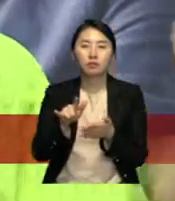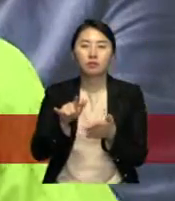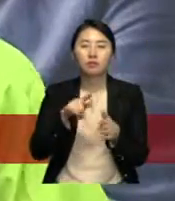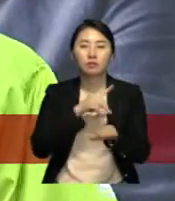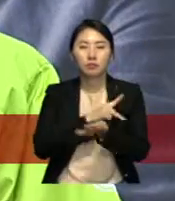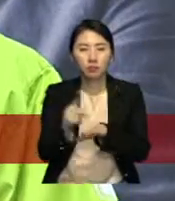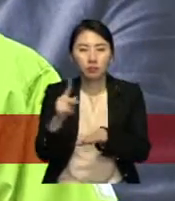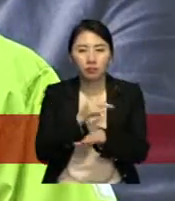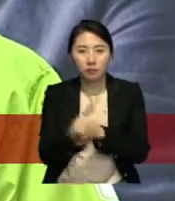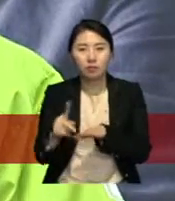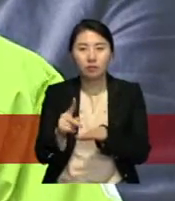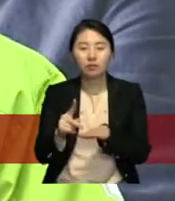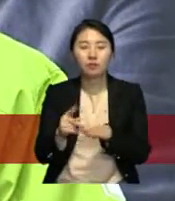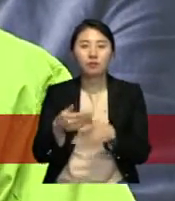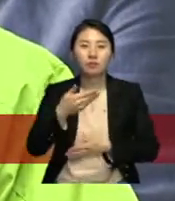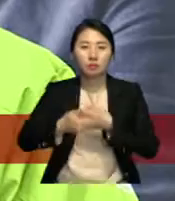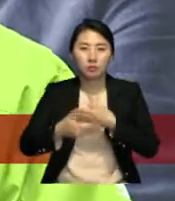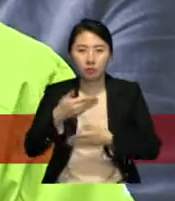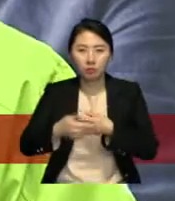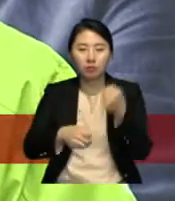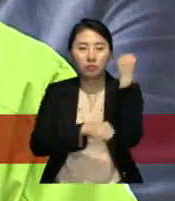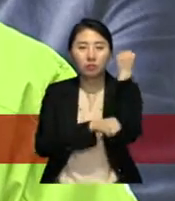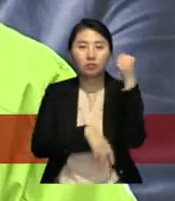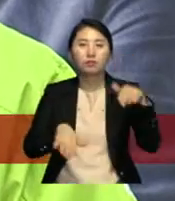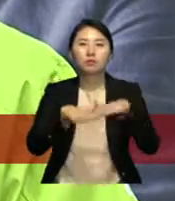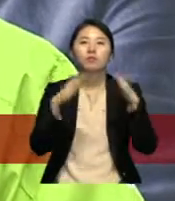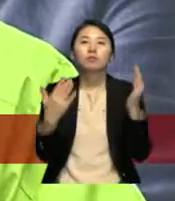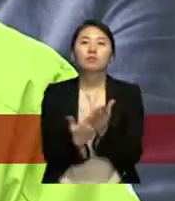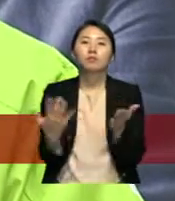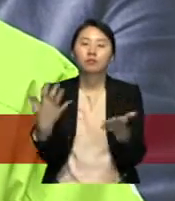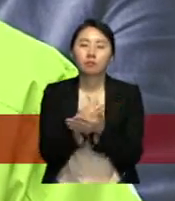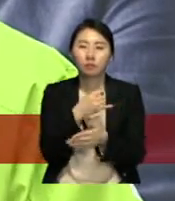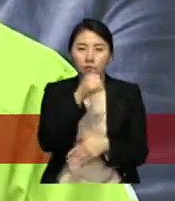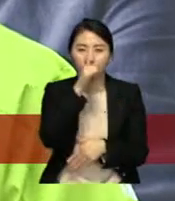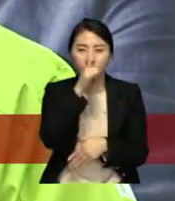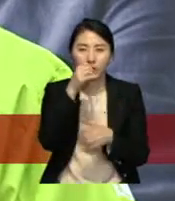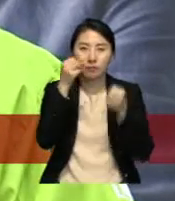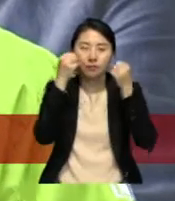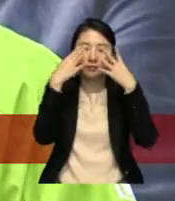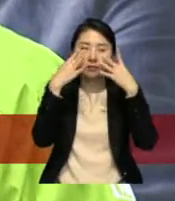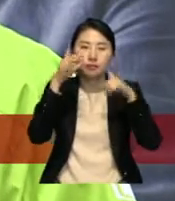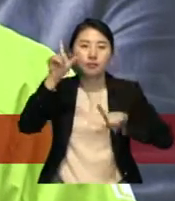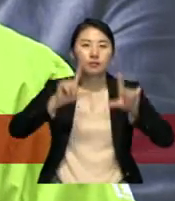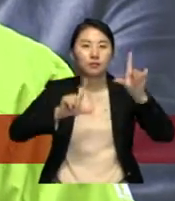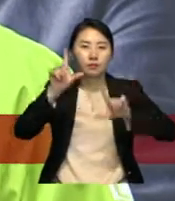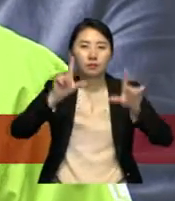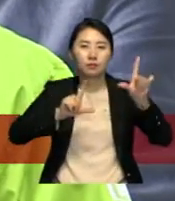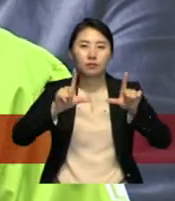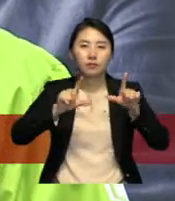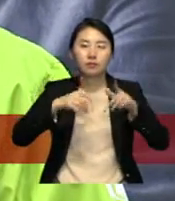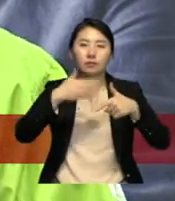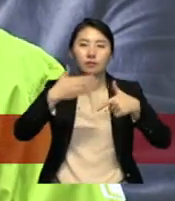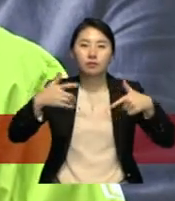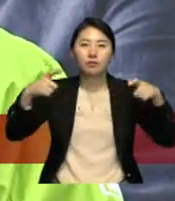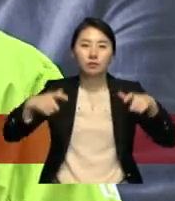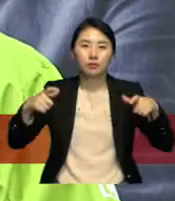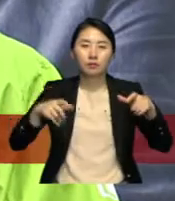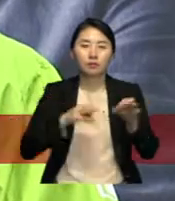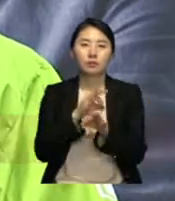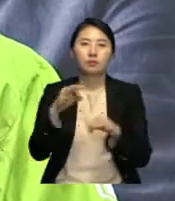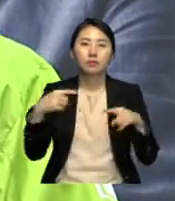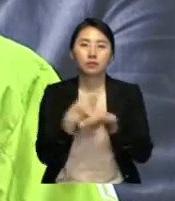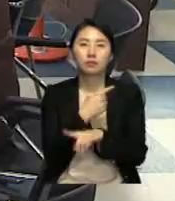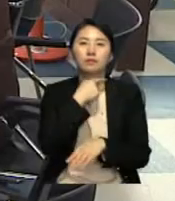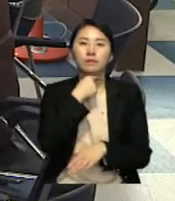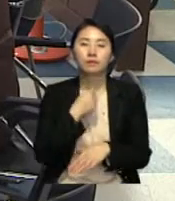텍스 사양 고속도로 제거한 조건을 다 갖고 있습니다 새로운 컨셉으로 금 찬의 경제 확 바꿔